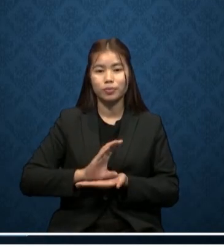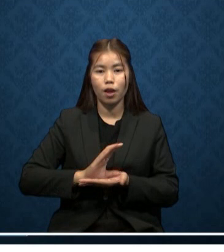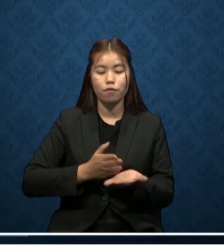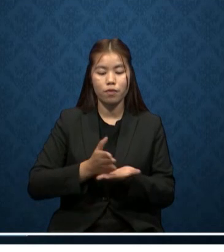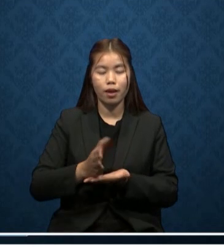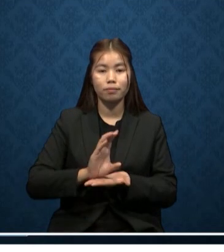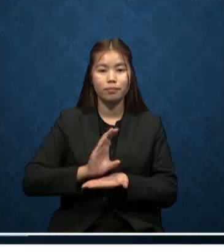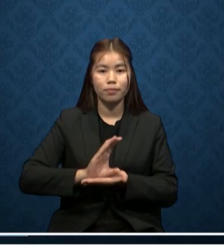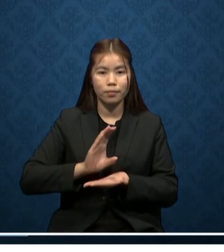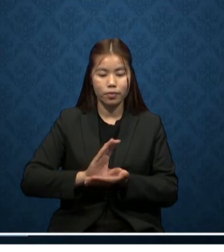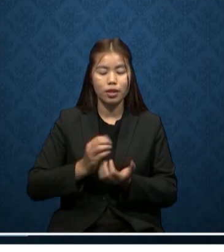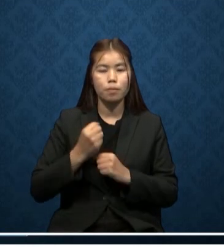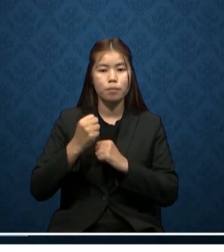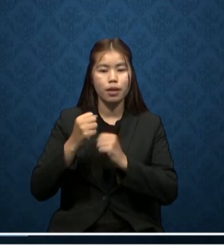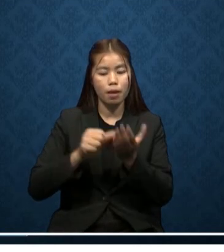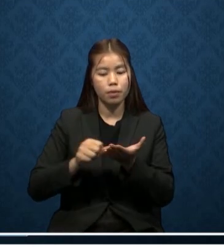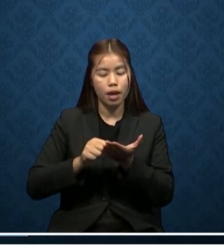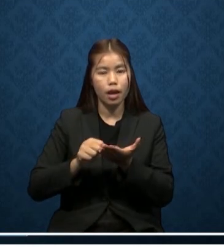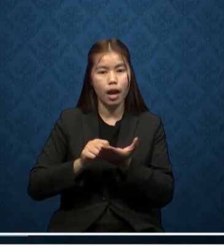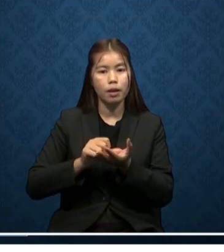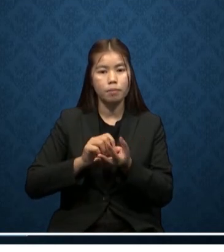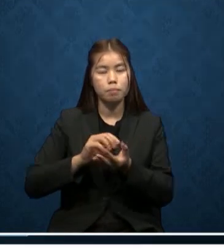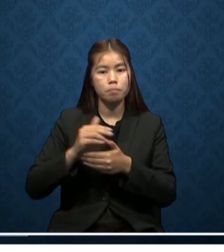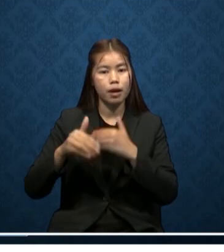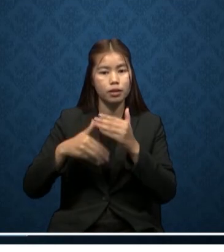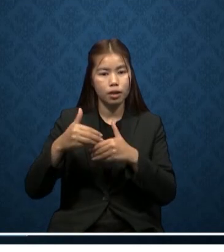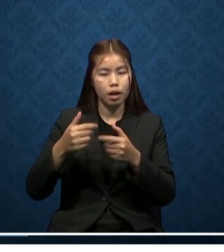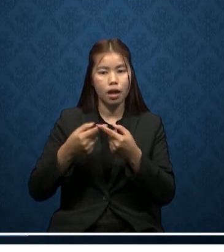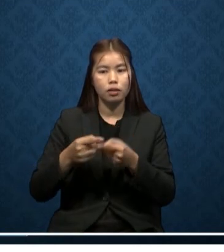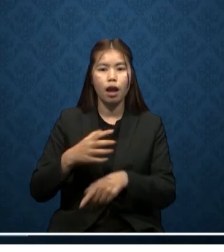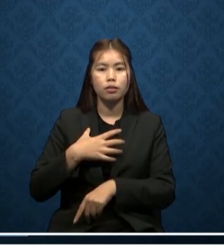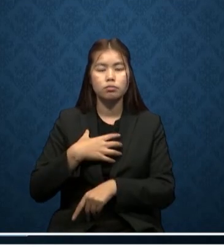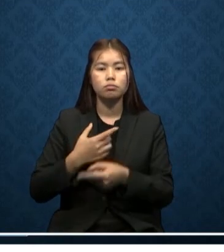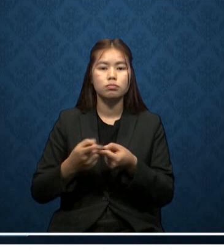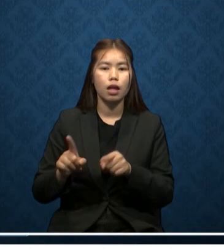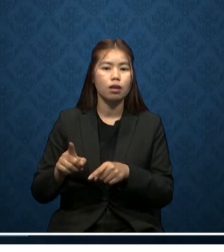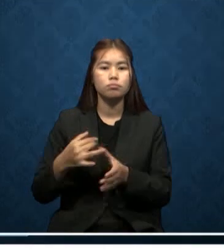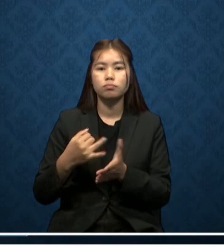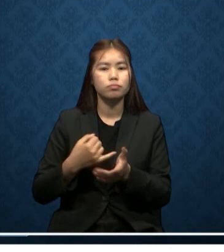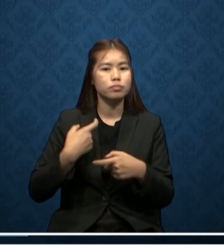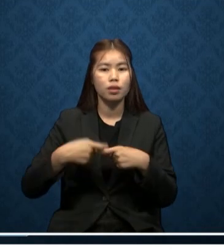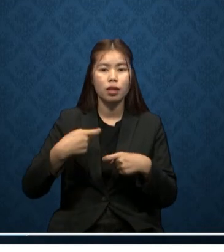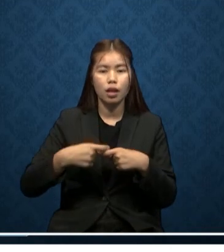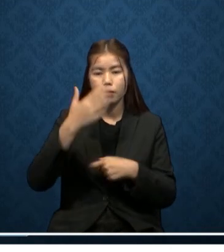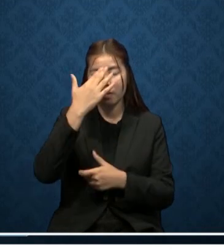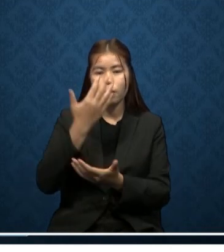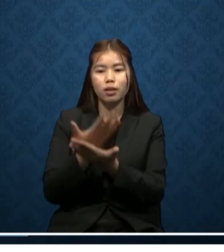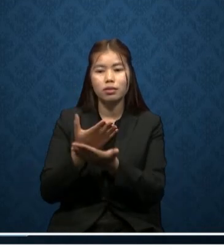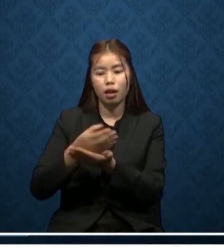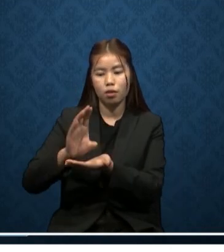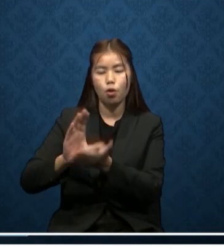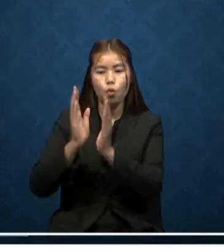พยายามปรับปรุงและให้แก้ไขแต่ว่าไม่ใช่เรื่องง่ายเพราะงบประมาณคนรู้